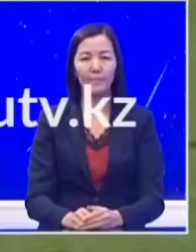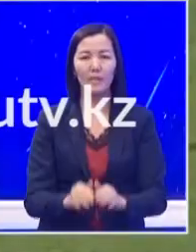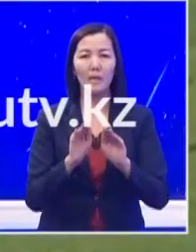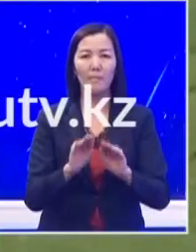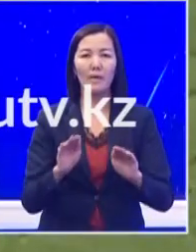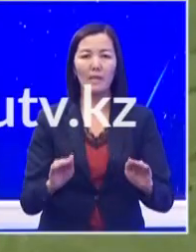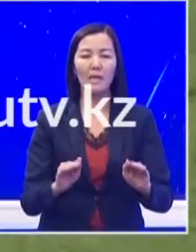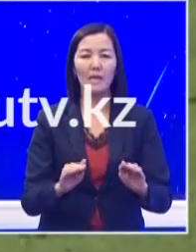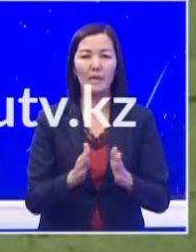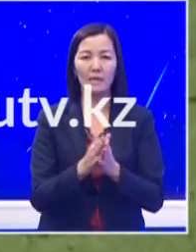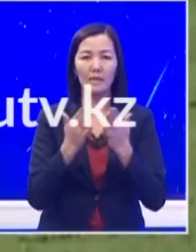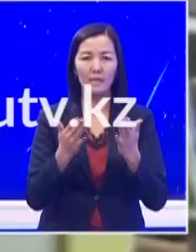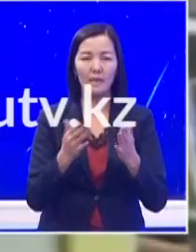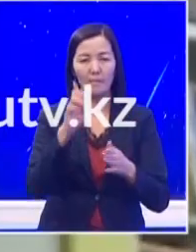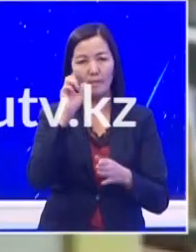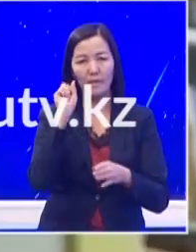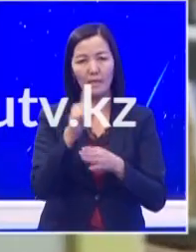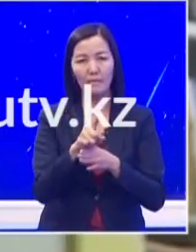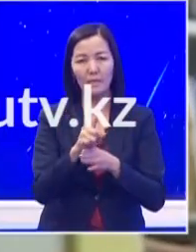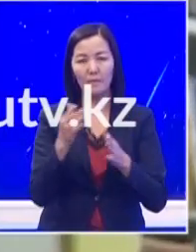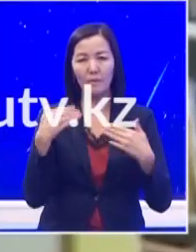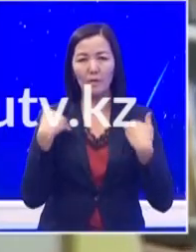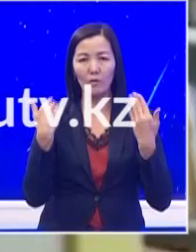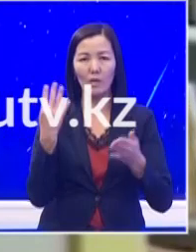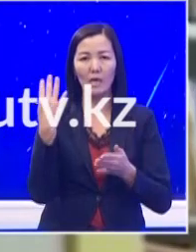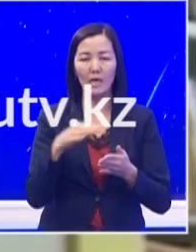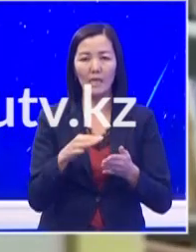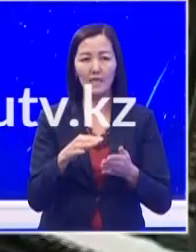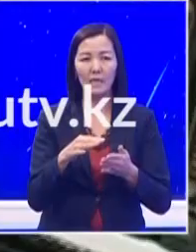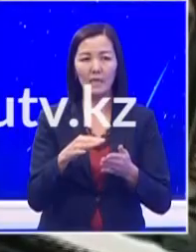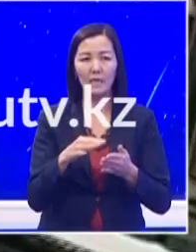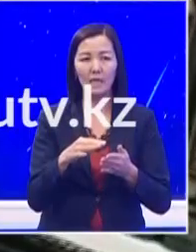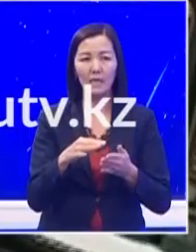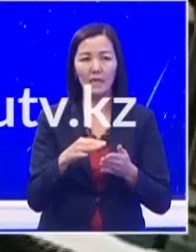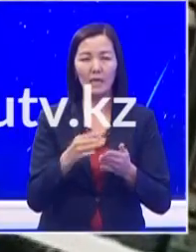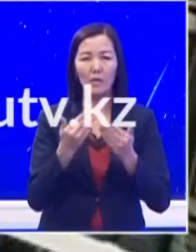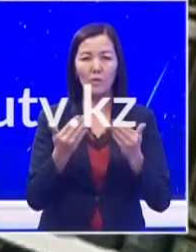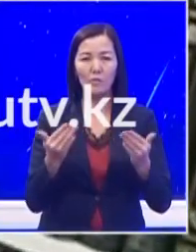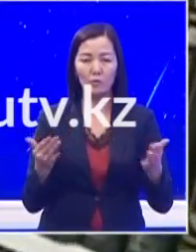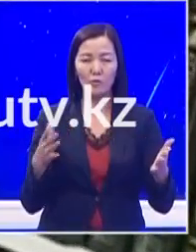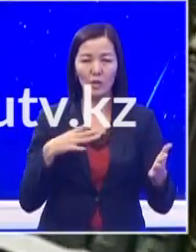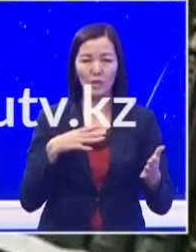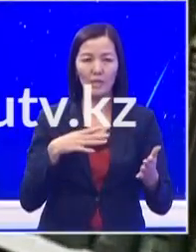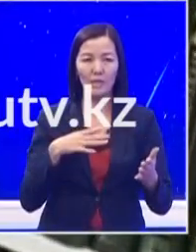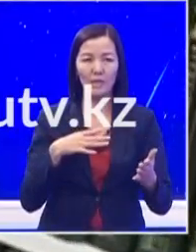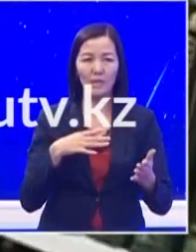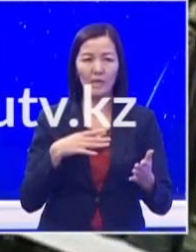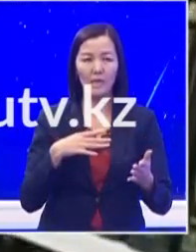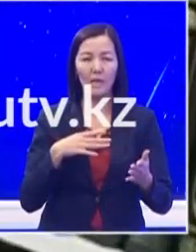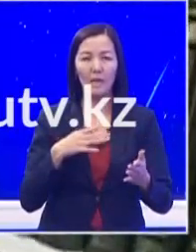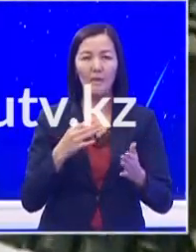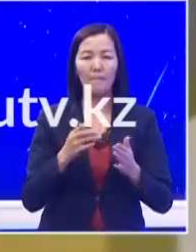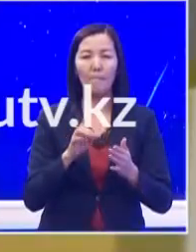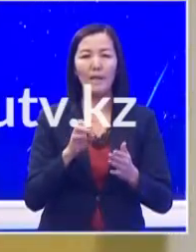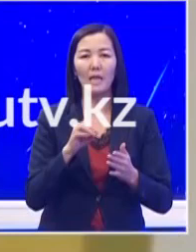Балалар әдебиеті жыл аясында мемлекеттік тапсырыспен жарыққа шыққан 40 кітаптың тұсаукесері өтті. Биыл балалар әдебиетінің жылы болып белгіленген еді. Енді